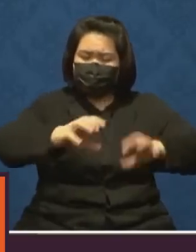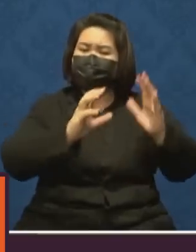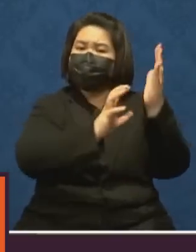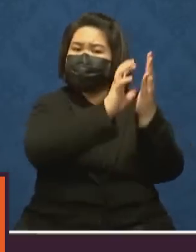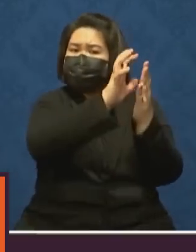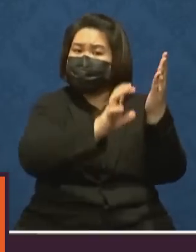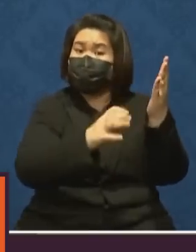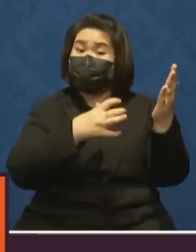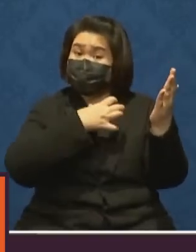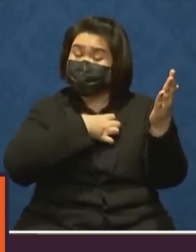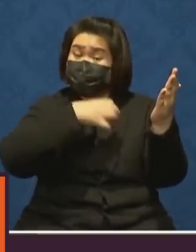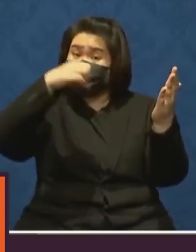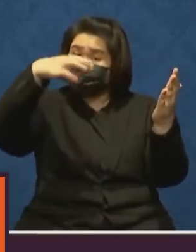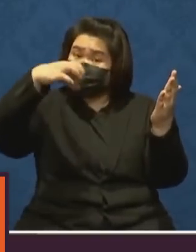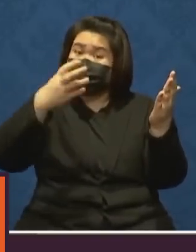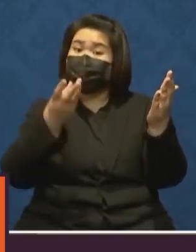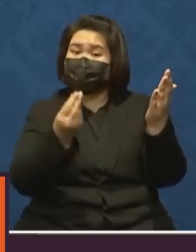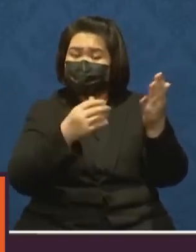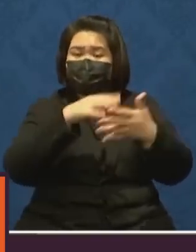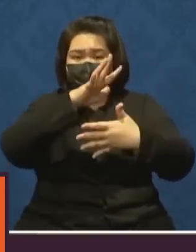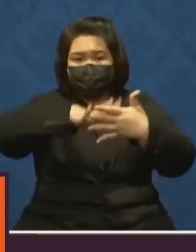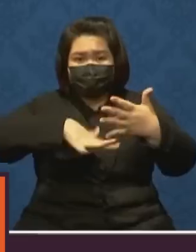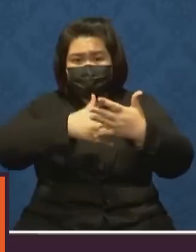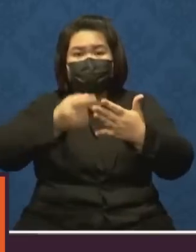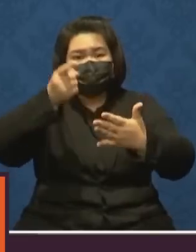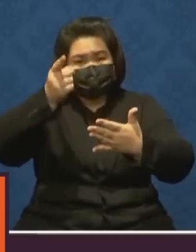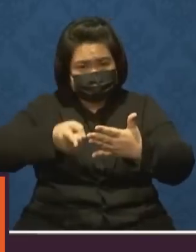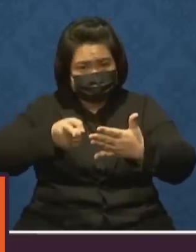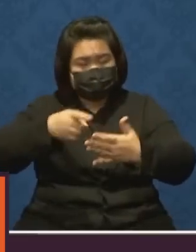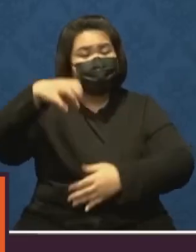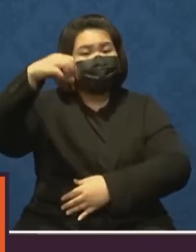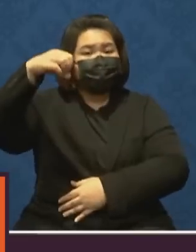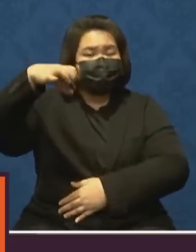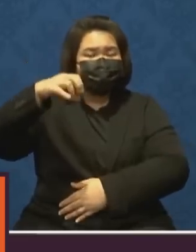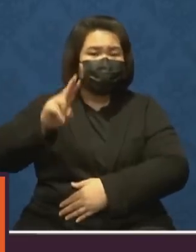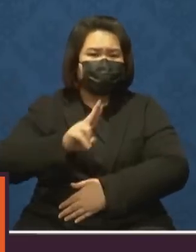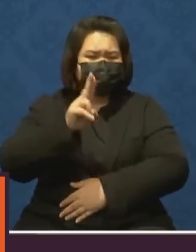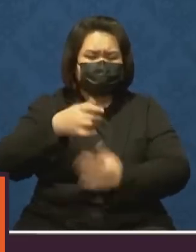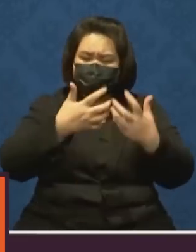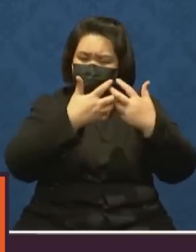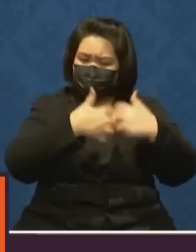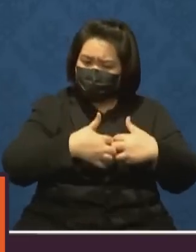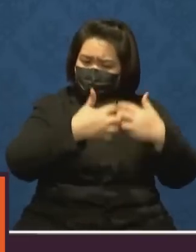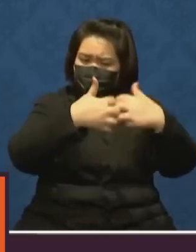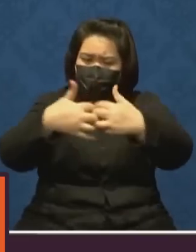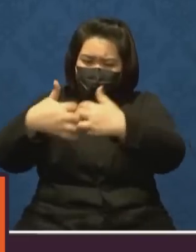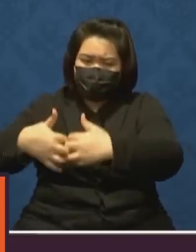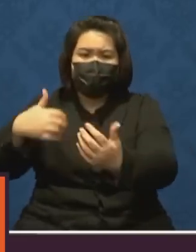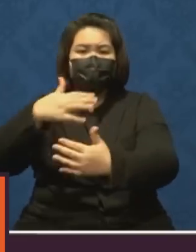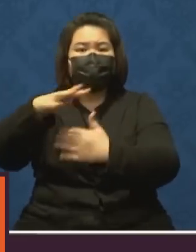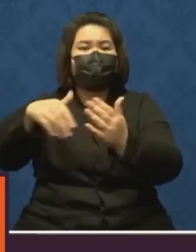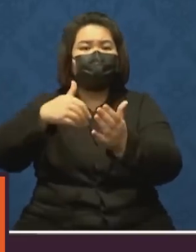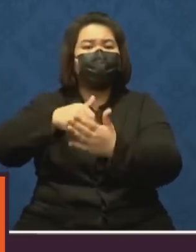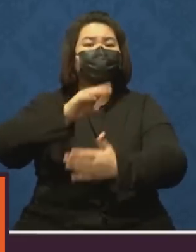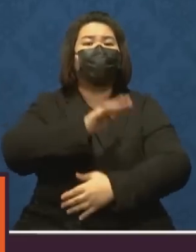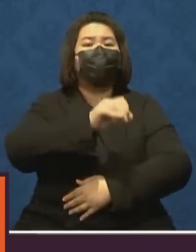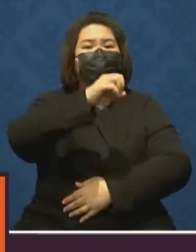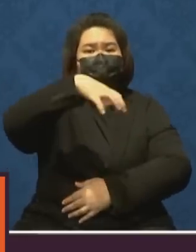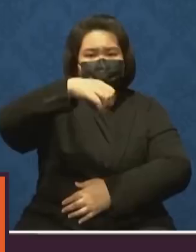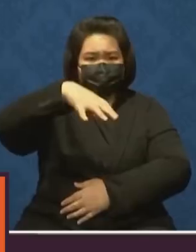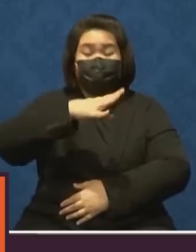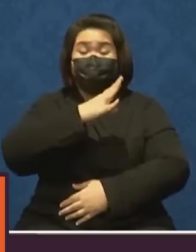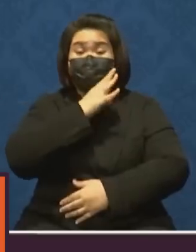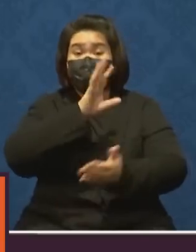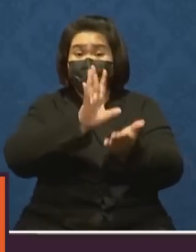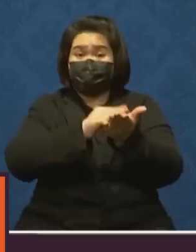รายชวโมงหอ Plant Factor ตาการใช้ไฟของทโไฟ้าเพระวาเมื่อข้อมูลเปิ